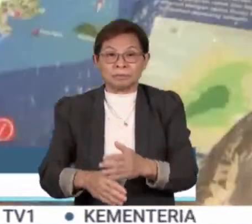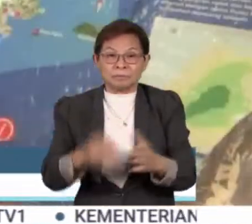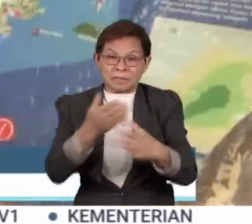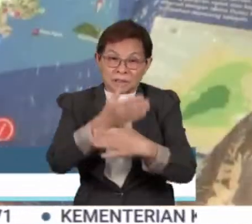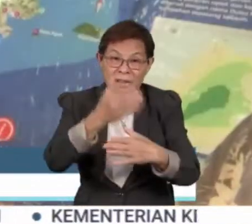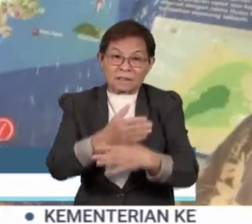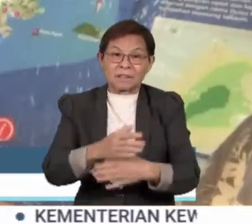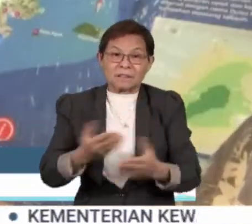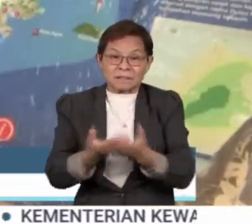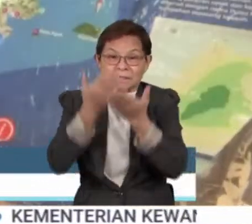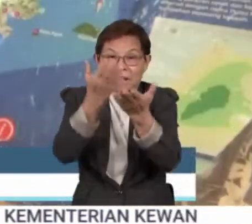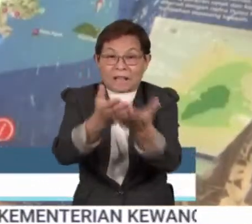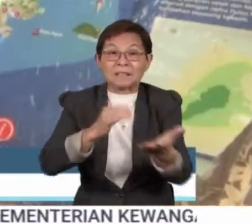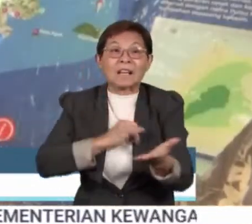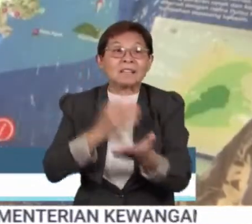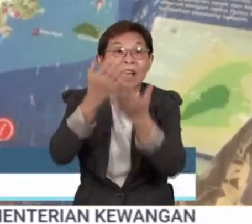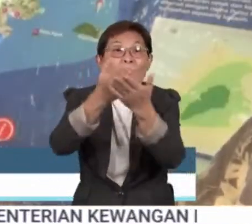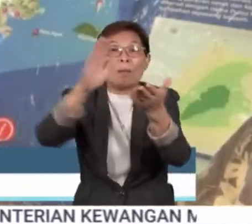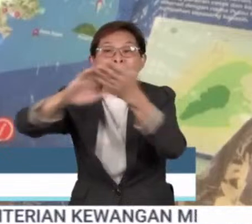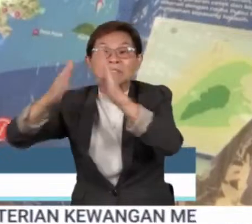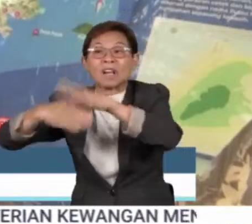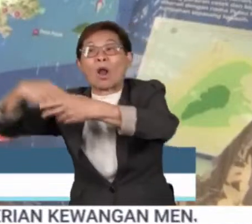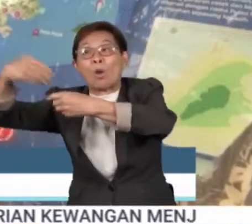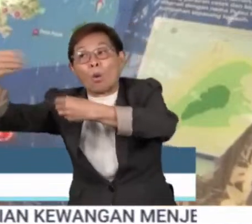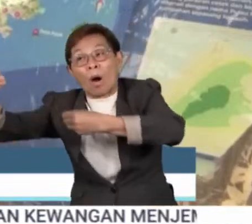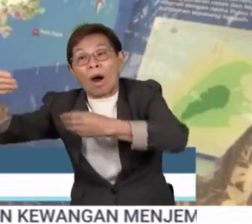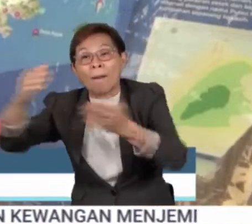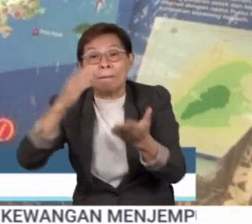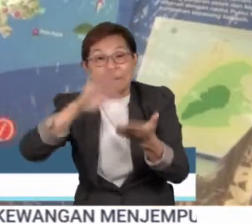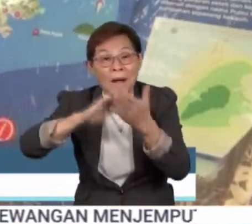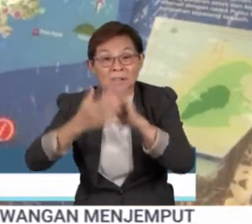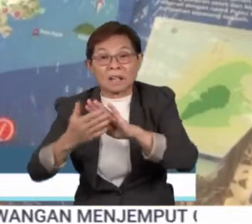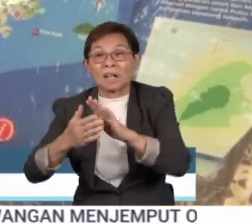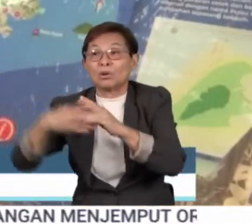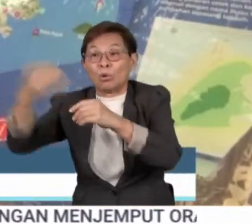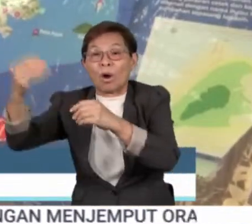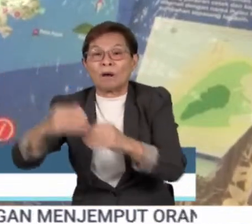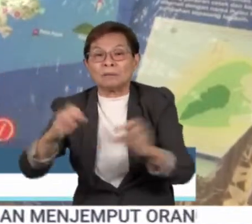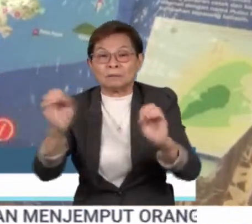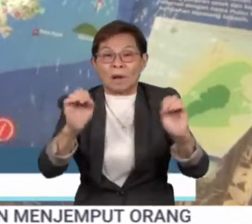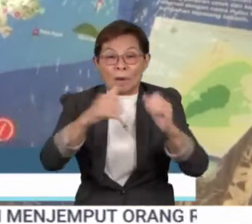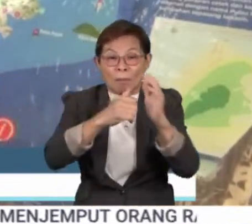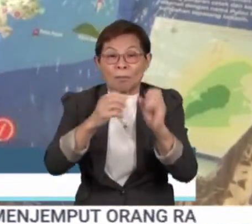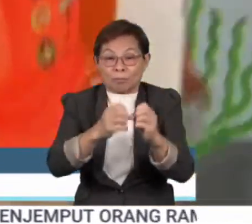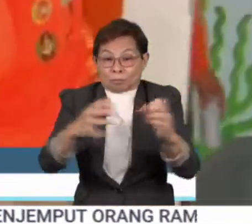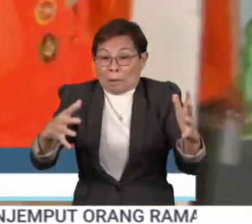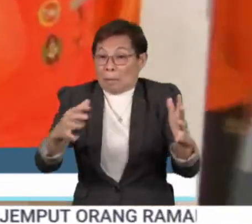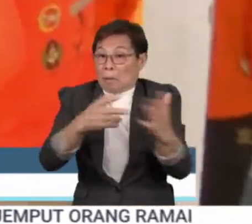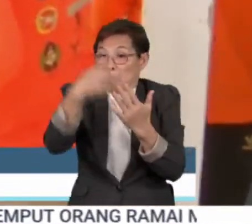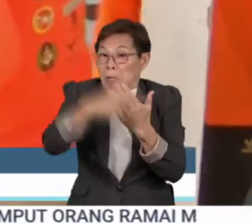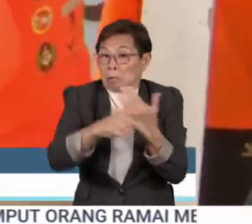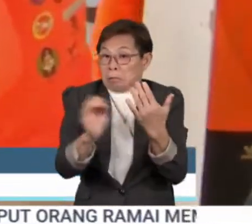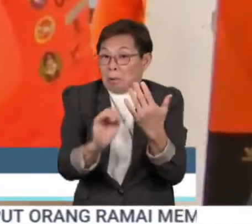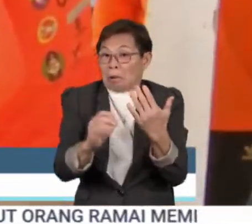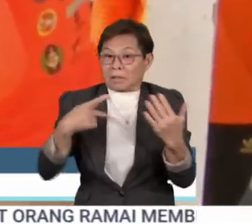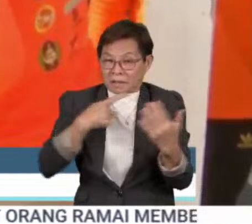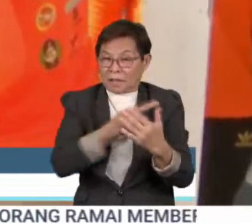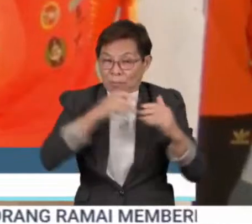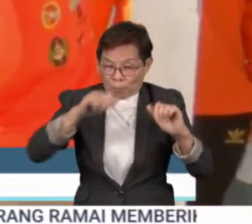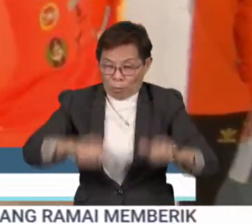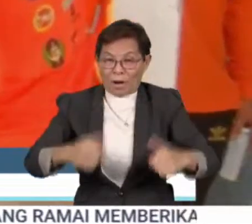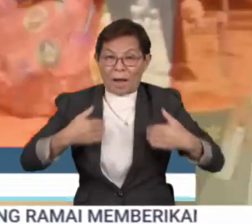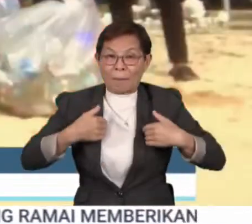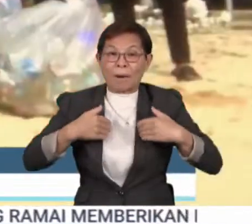kepada masyarakat di luar sana, tanpa program ini kita boleh adakan program di